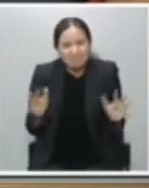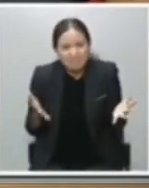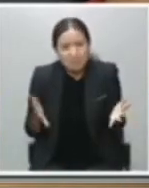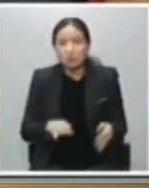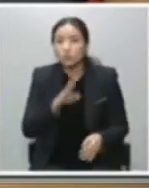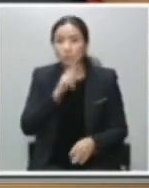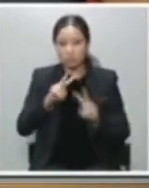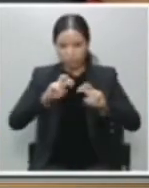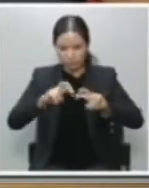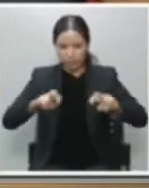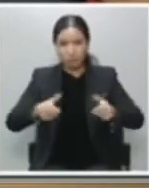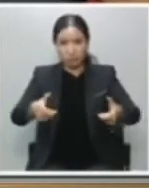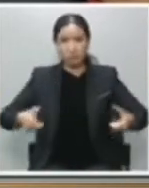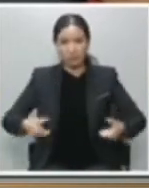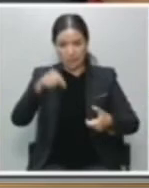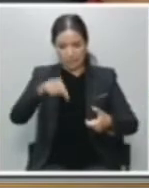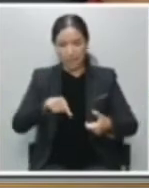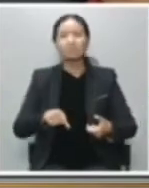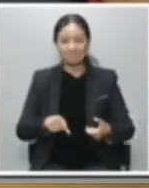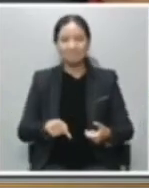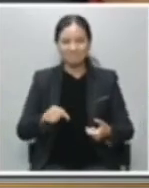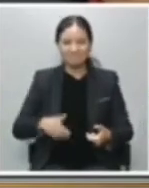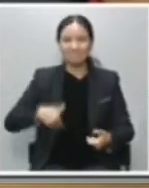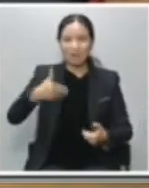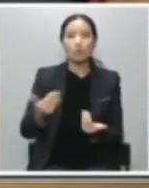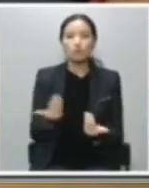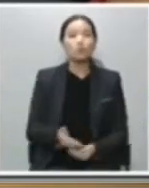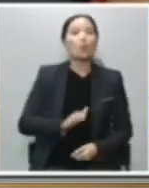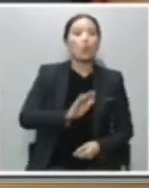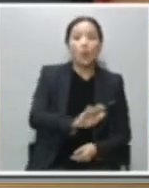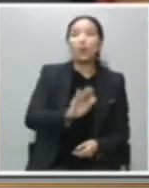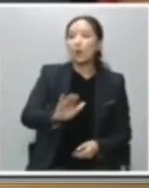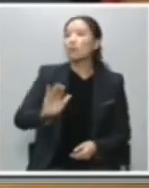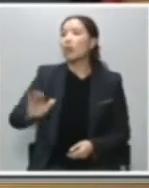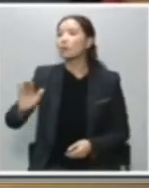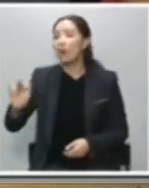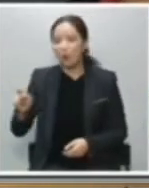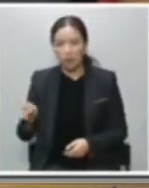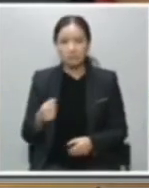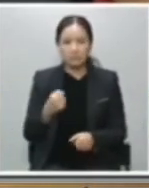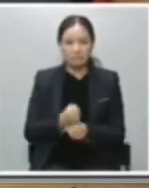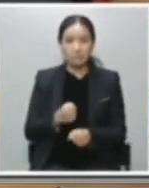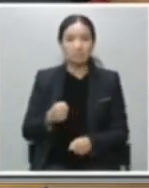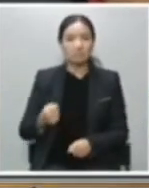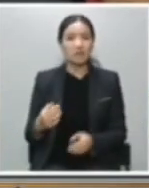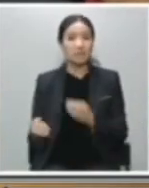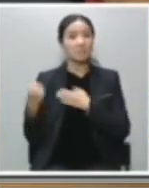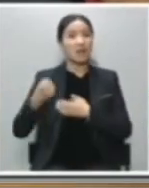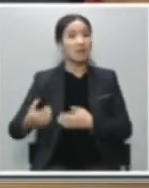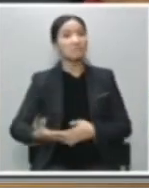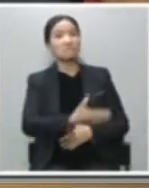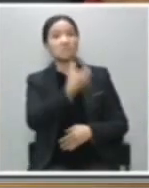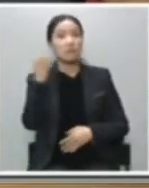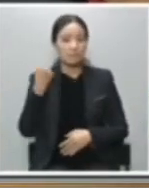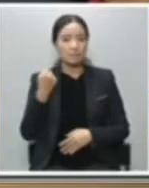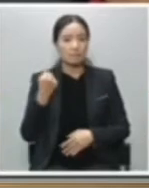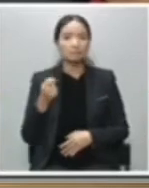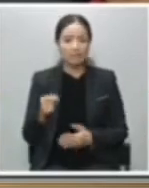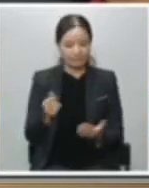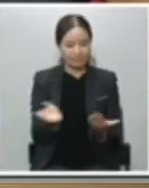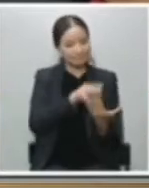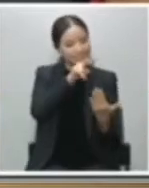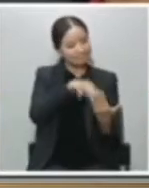ที่ไรผลไว้อย่างน้อยๆลูกของพวกท่านที่มีอำนาจในการทำปฏิวัติรัฐประหารมาได้อ่